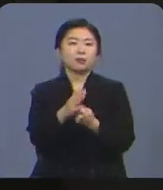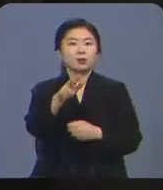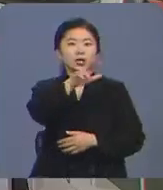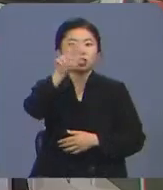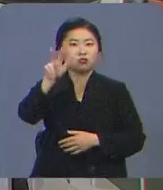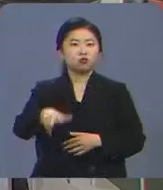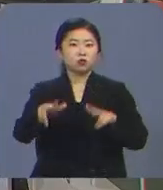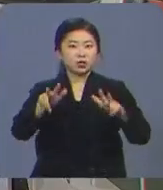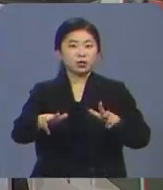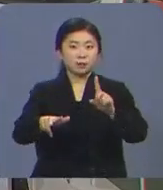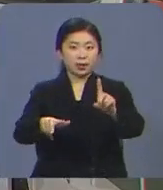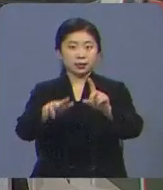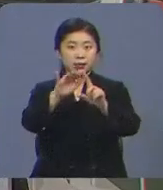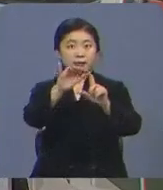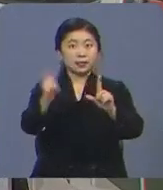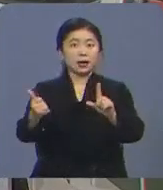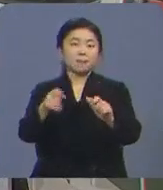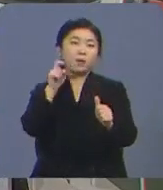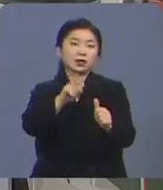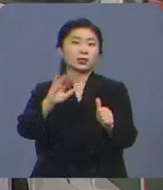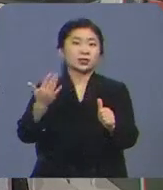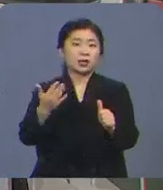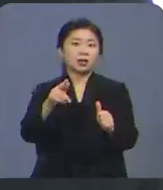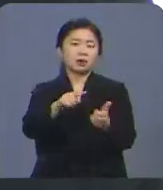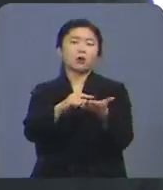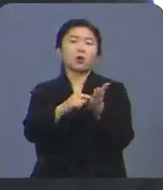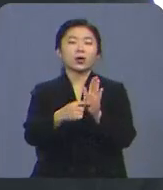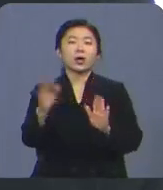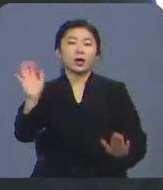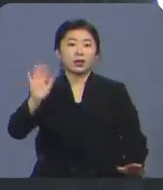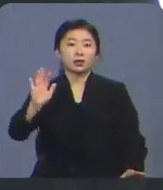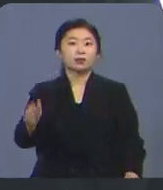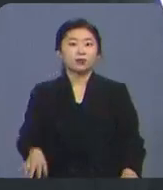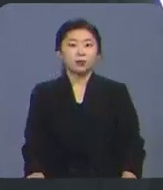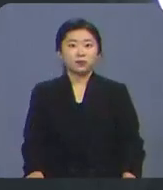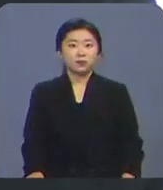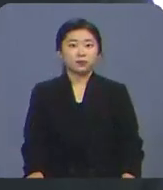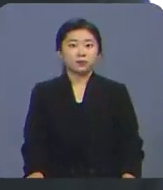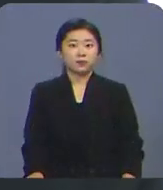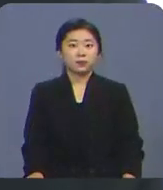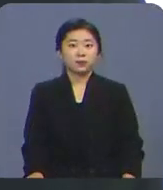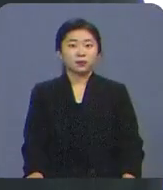확진자 한 명이 나온 고등학교를 공개하지 않았습니다. KBS 뉴스 김소영입니다.